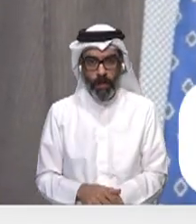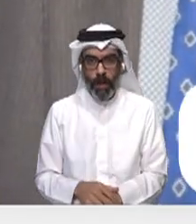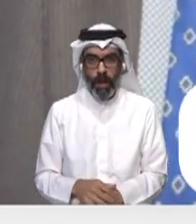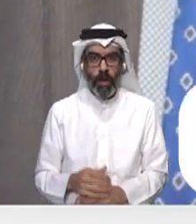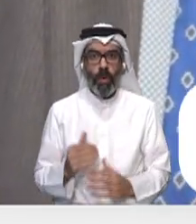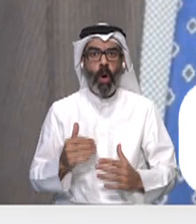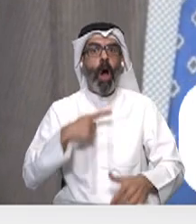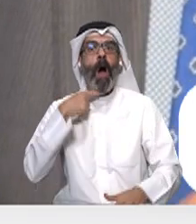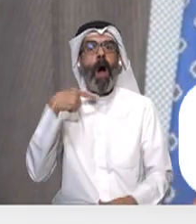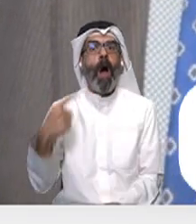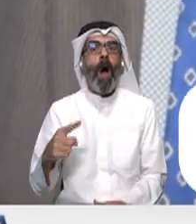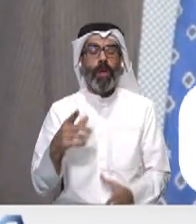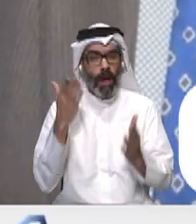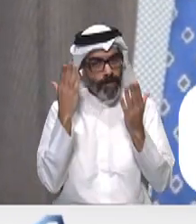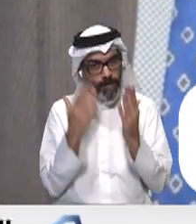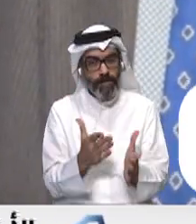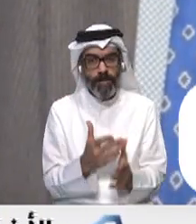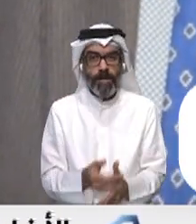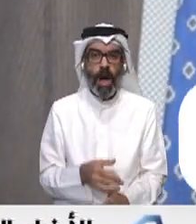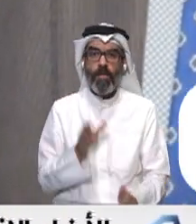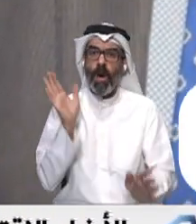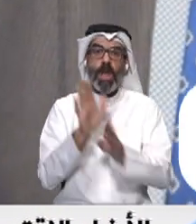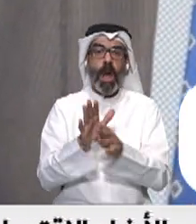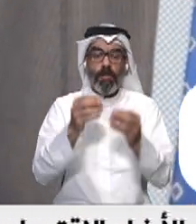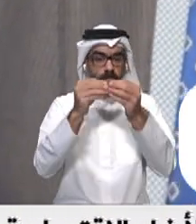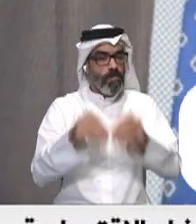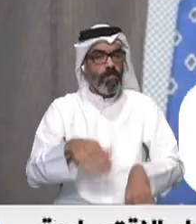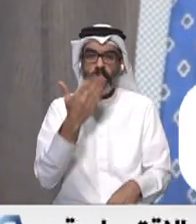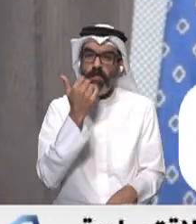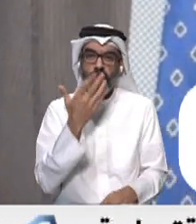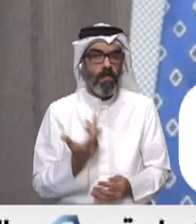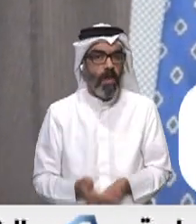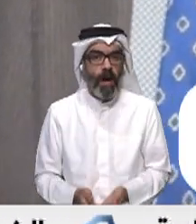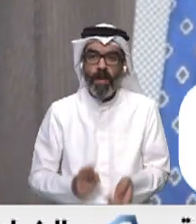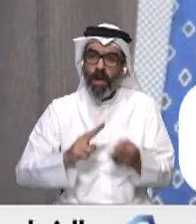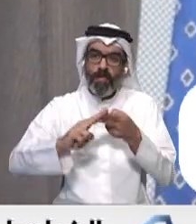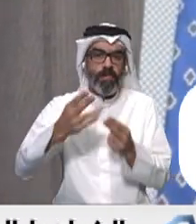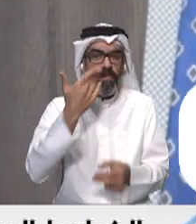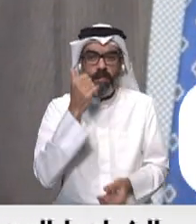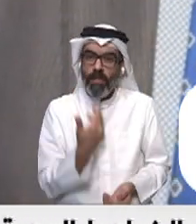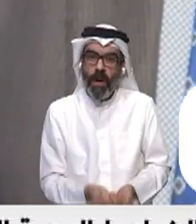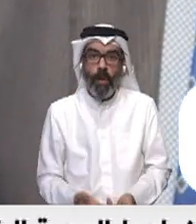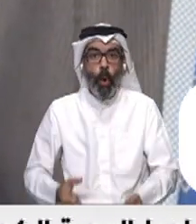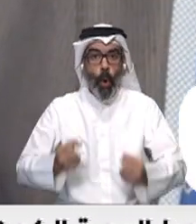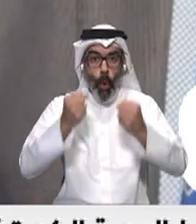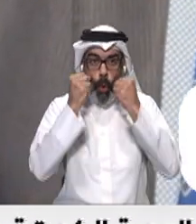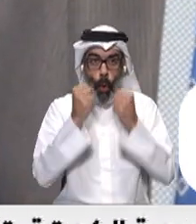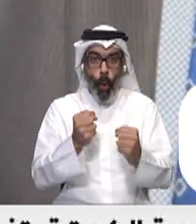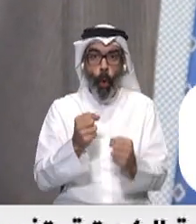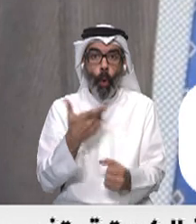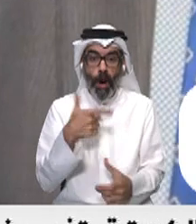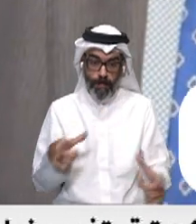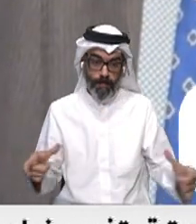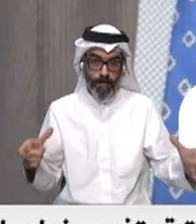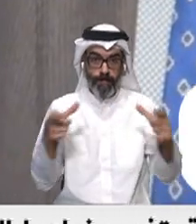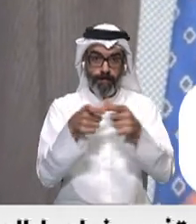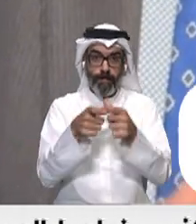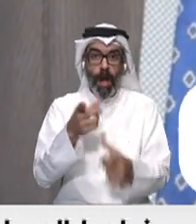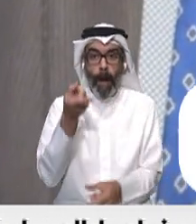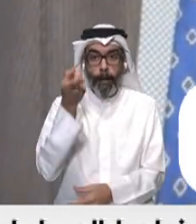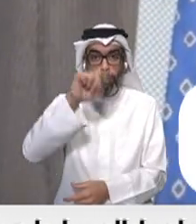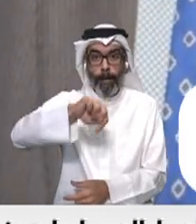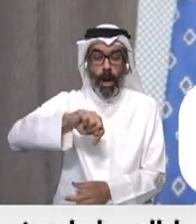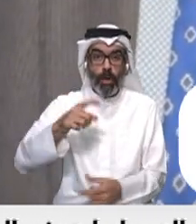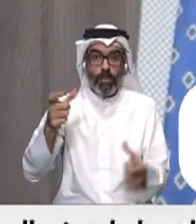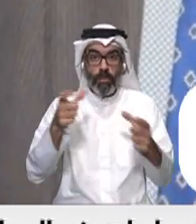وخطير للغايه ولا يدعم جهود السلام كما ان هناك القوى العظمى دعت الى اجتماع لمجلس الامن غدا